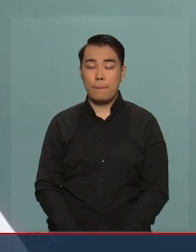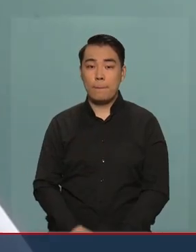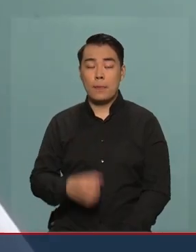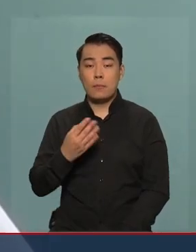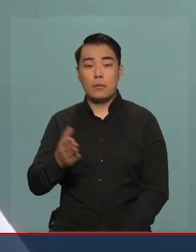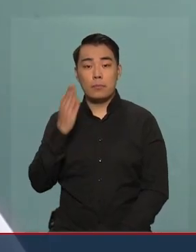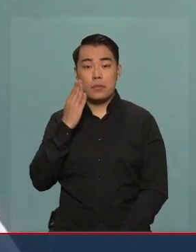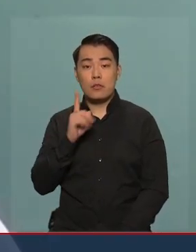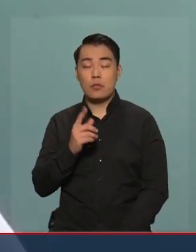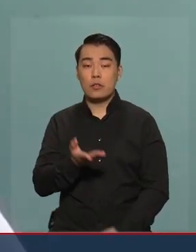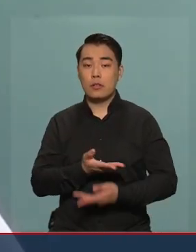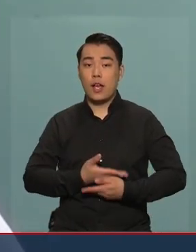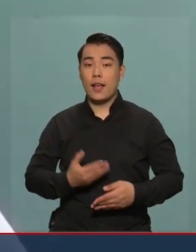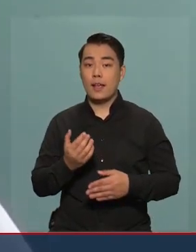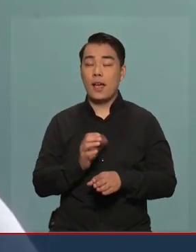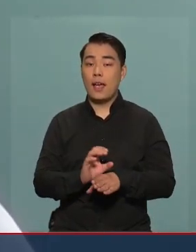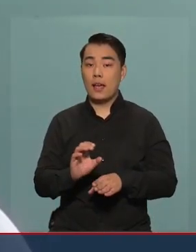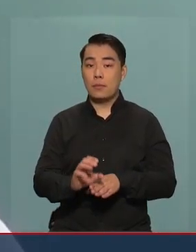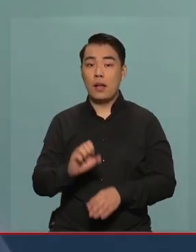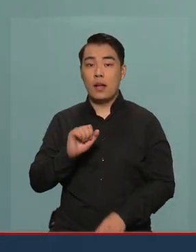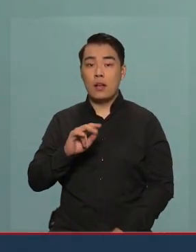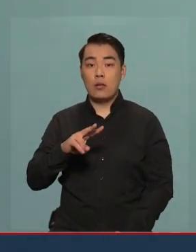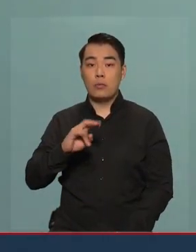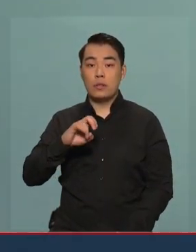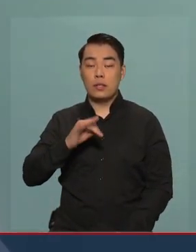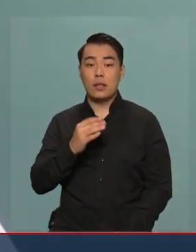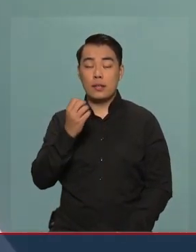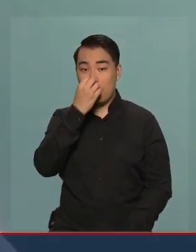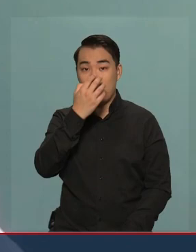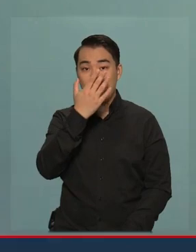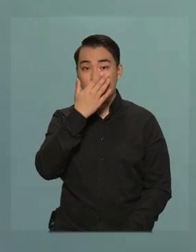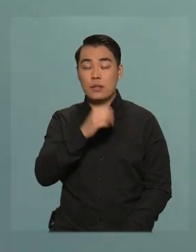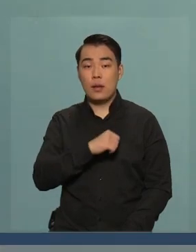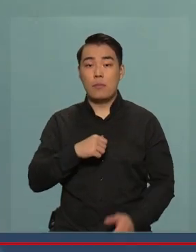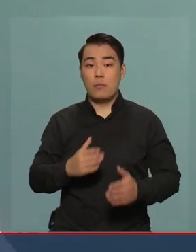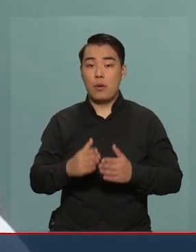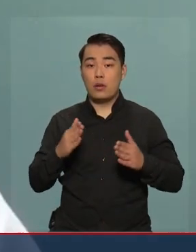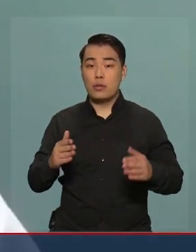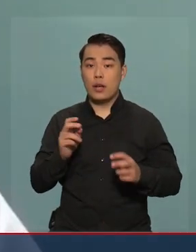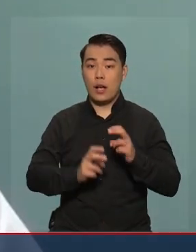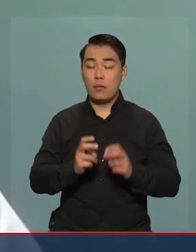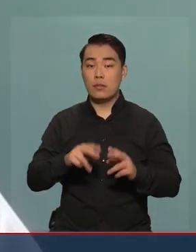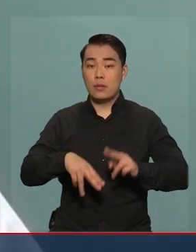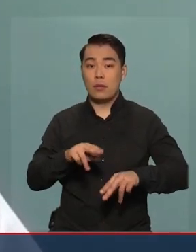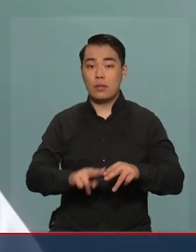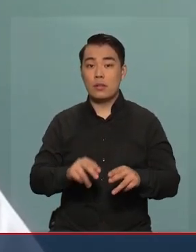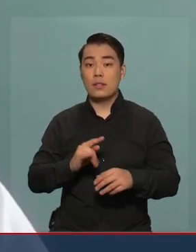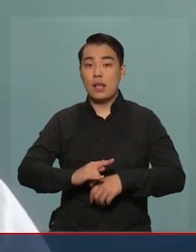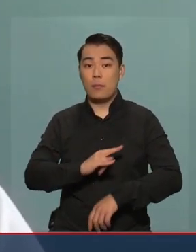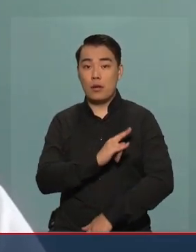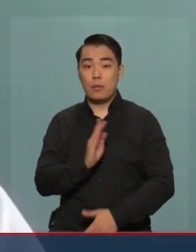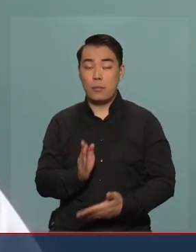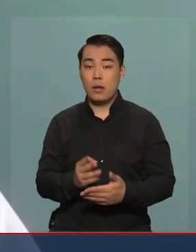пример. Из нашего экспортного алюминия в Японии одна из крупных корпораций строит самолеты. То есть